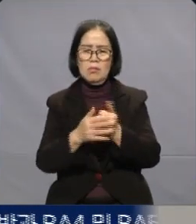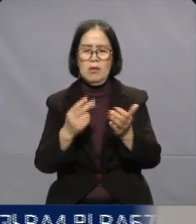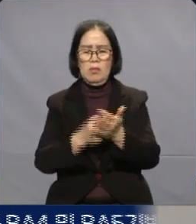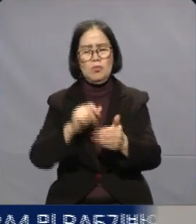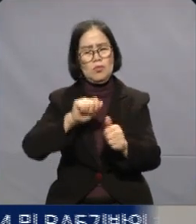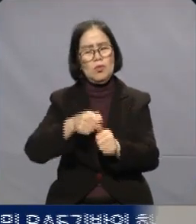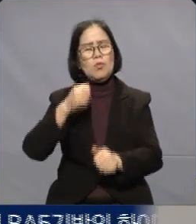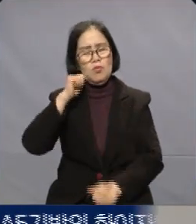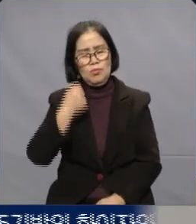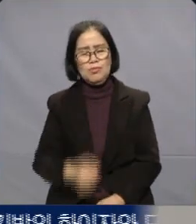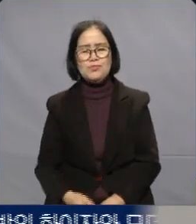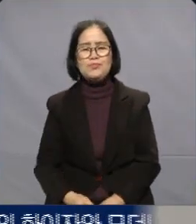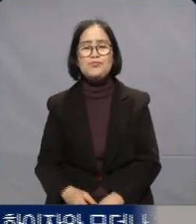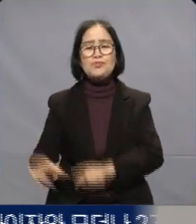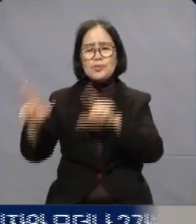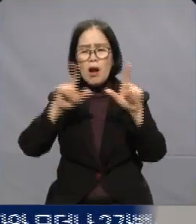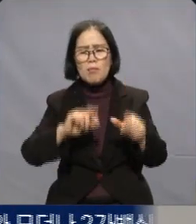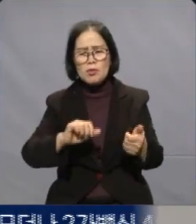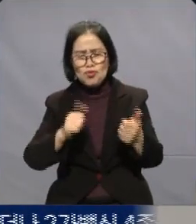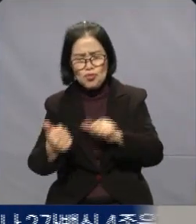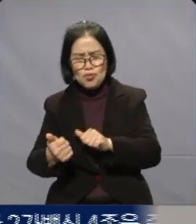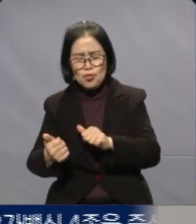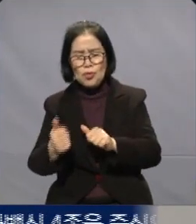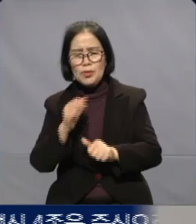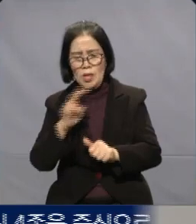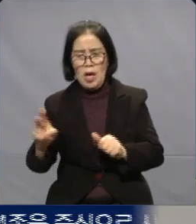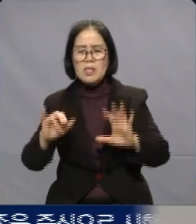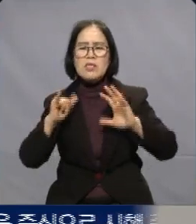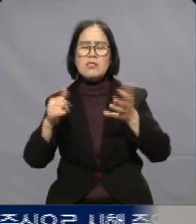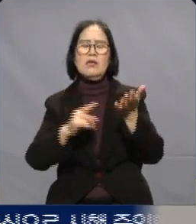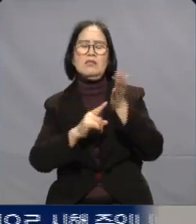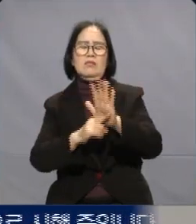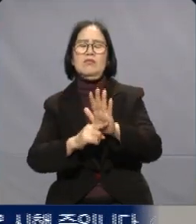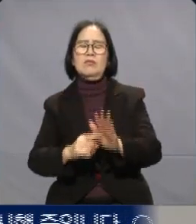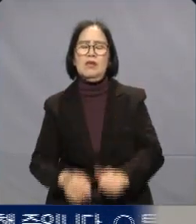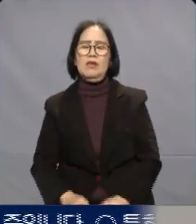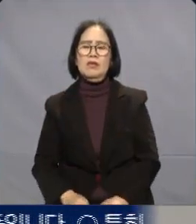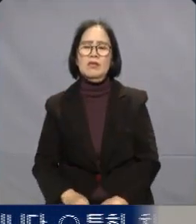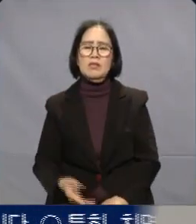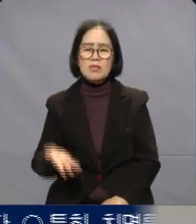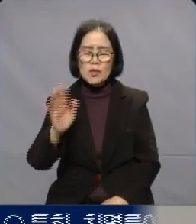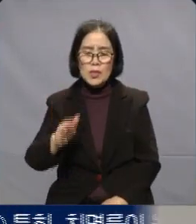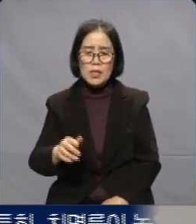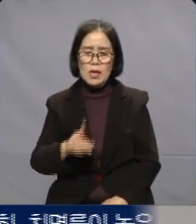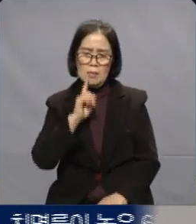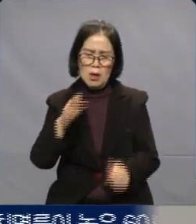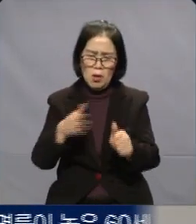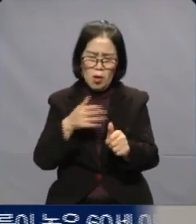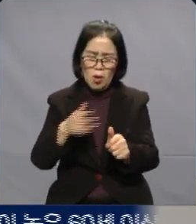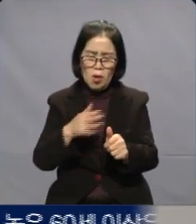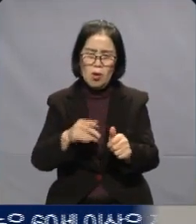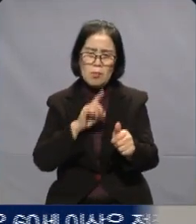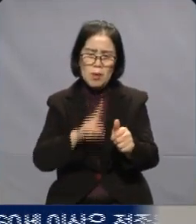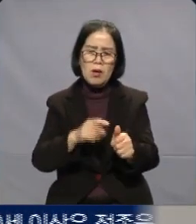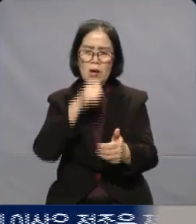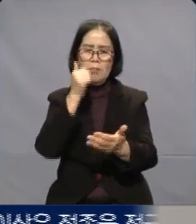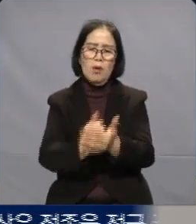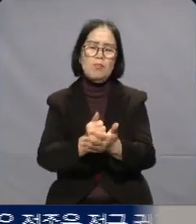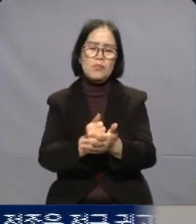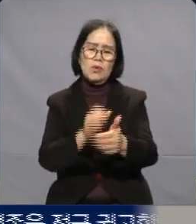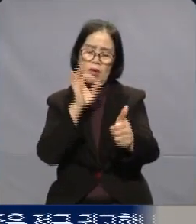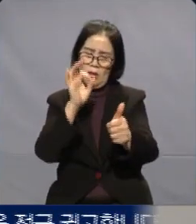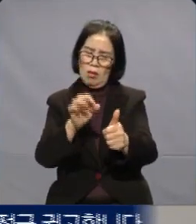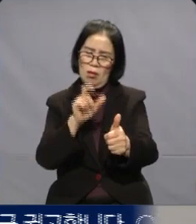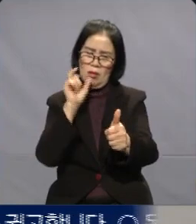누군가의 삶이 처참히 무너지고 죽음에 이르러서야 세상에 드러나는데 그런데 가스라이팅 그 자체만으로는 범죄로 보기